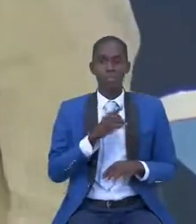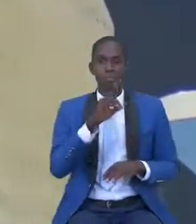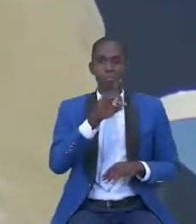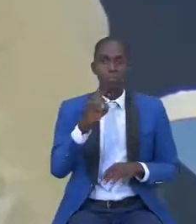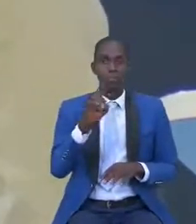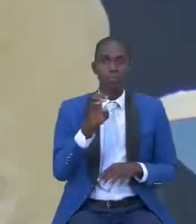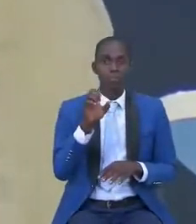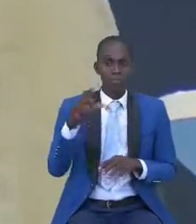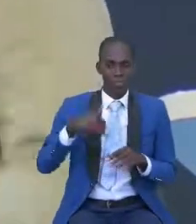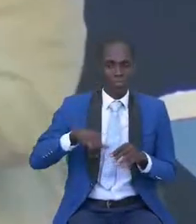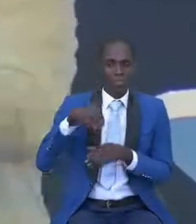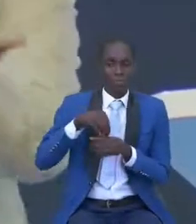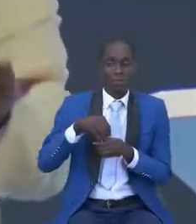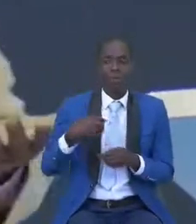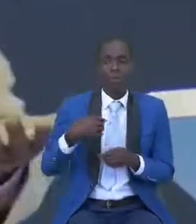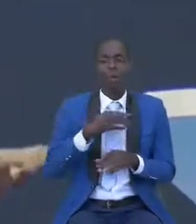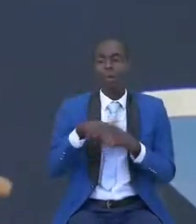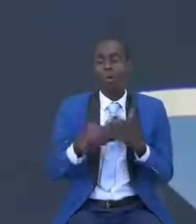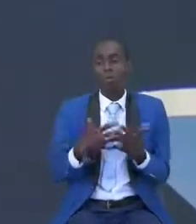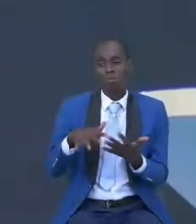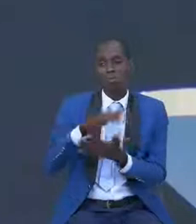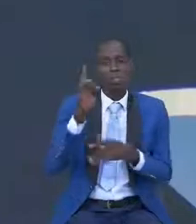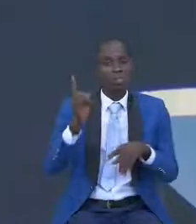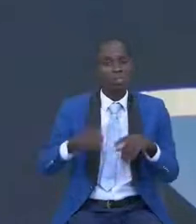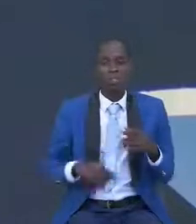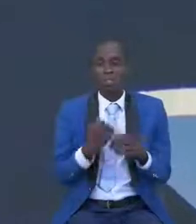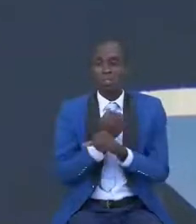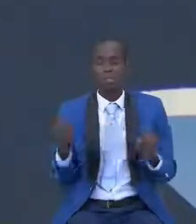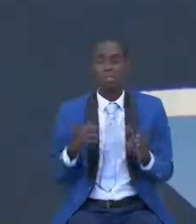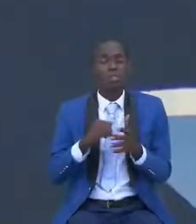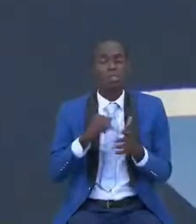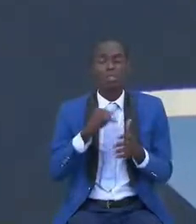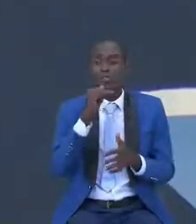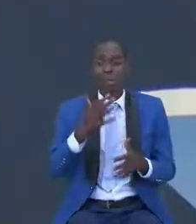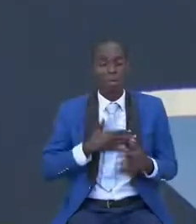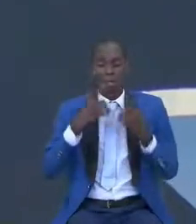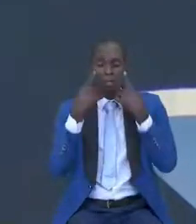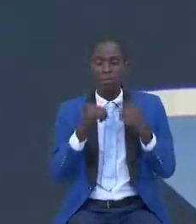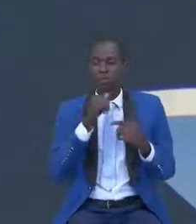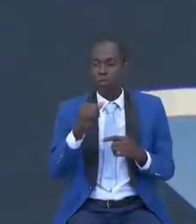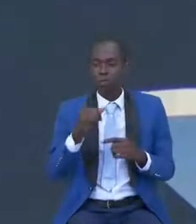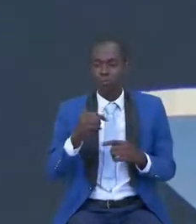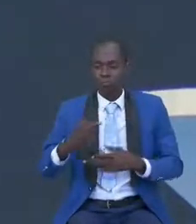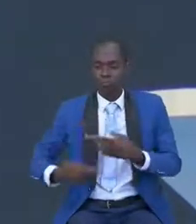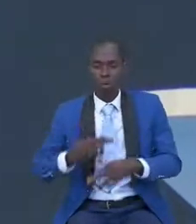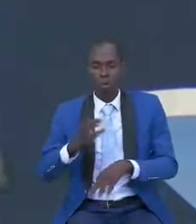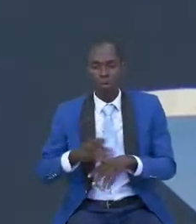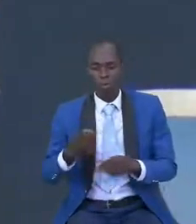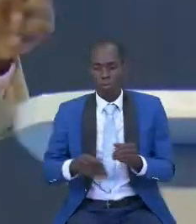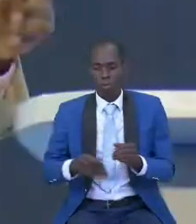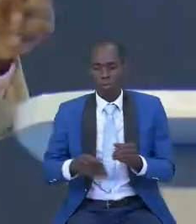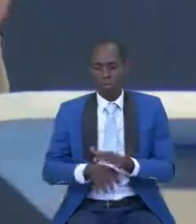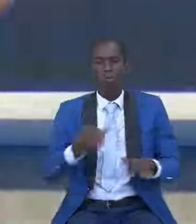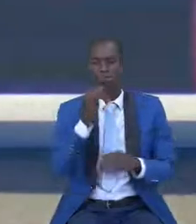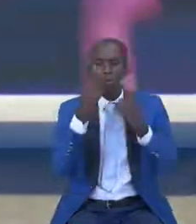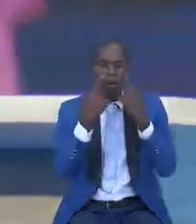jamais et mon zèle, est-ce que tous ceux ne peuvent espier mes péchés? Ce ne sont pas les larmes, ce n'est